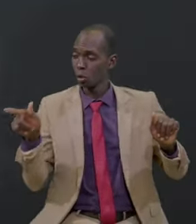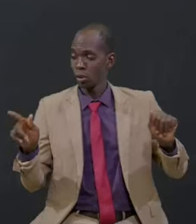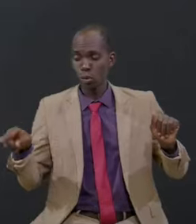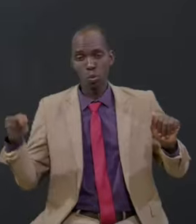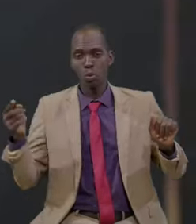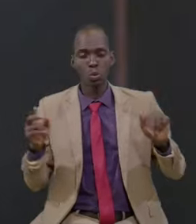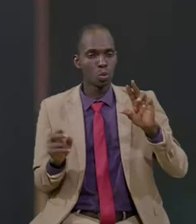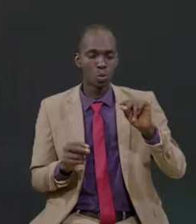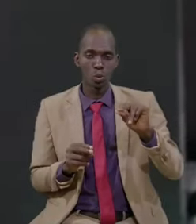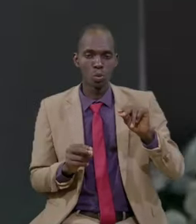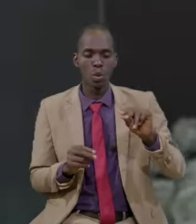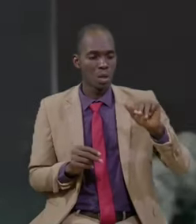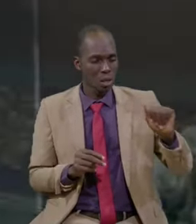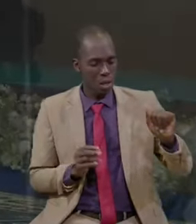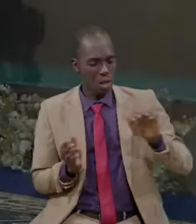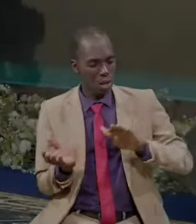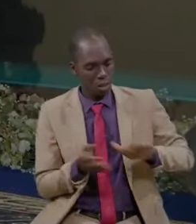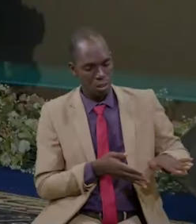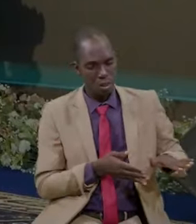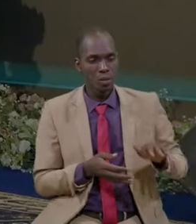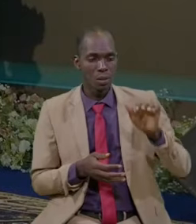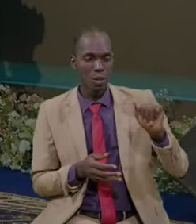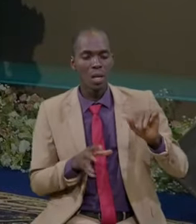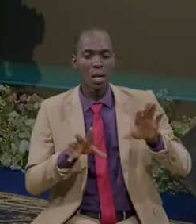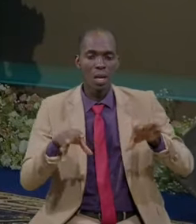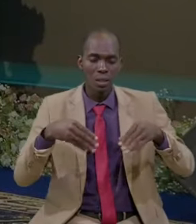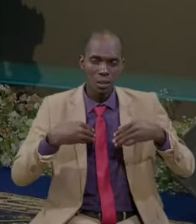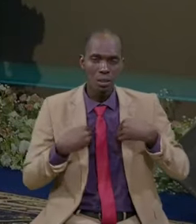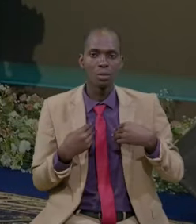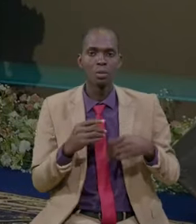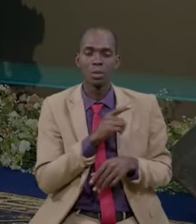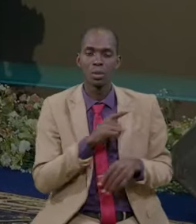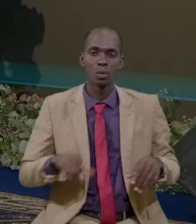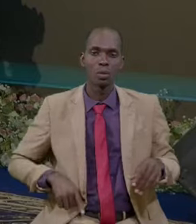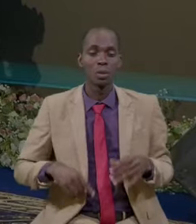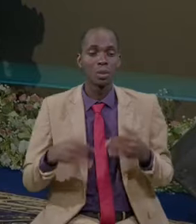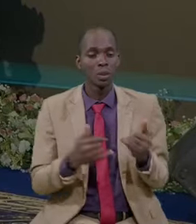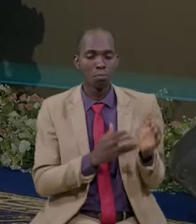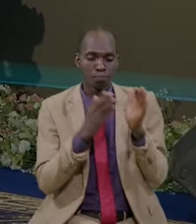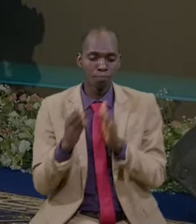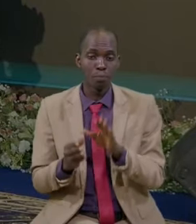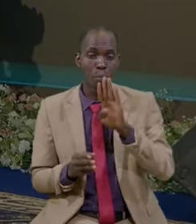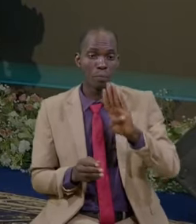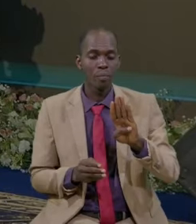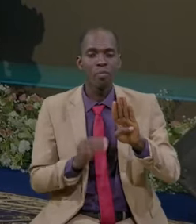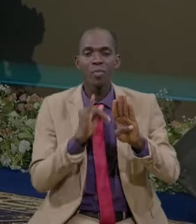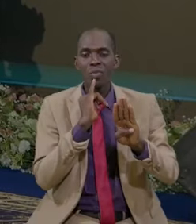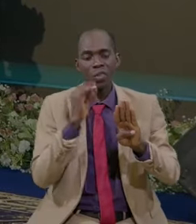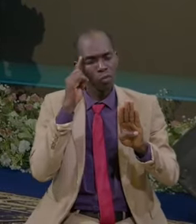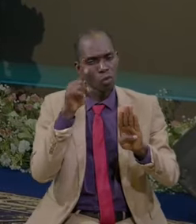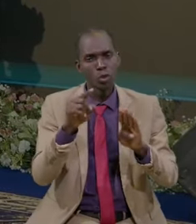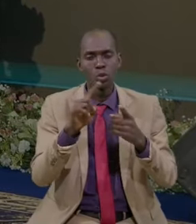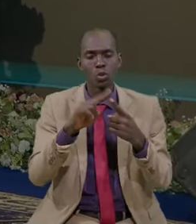accepte le Seigneur comme sauveur personnel. B, crois en lui. On ne